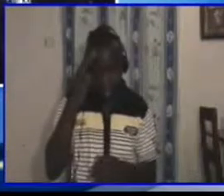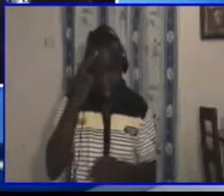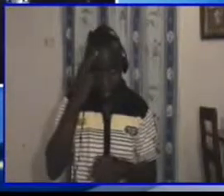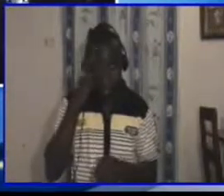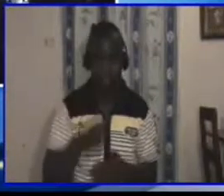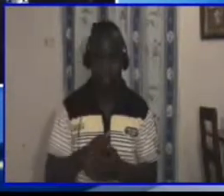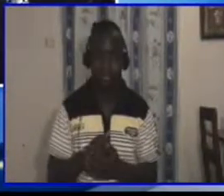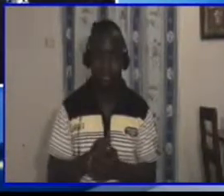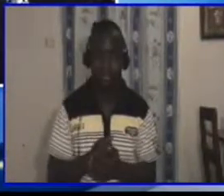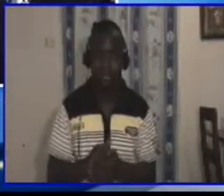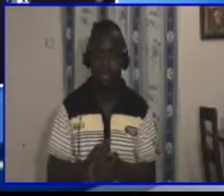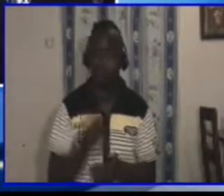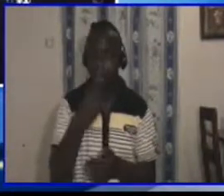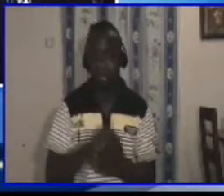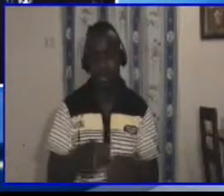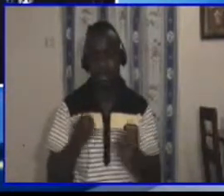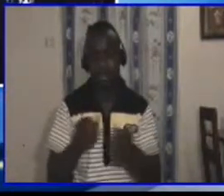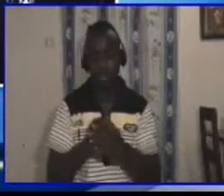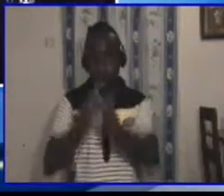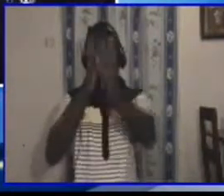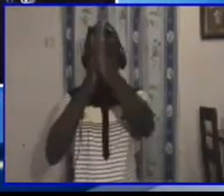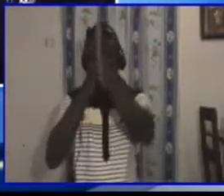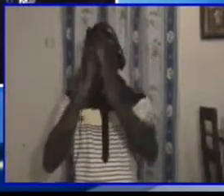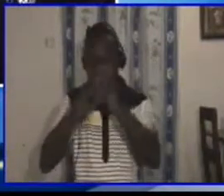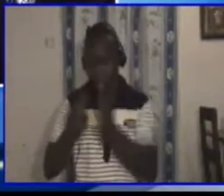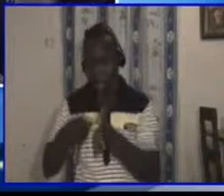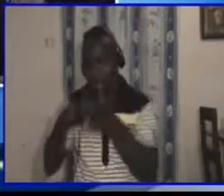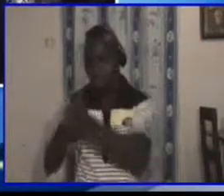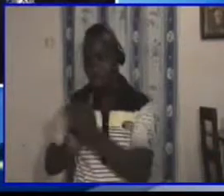loro raccontano delle storie